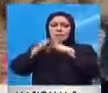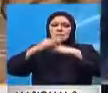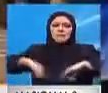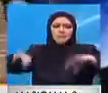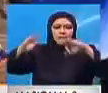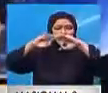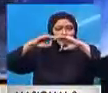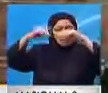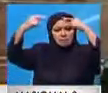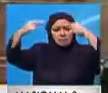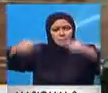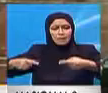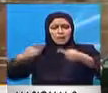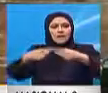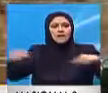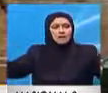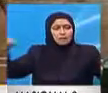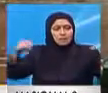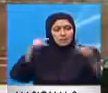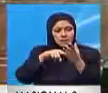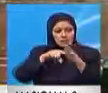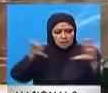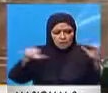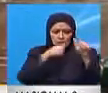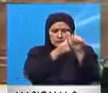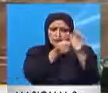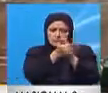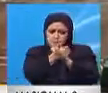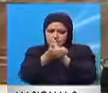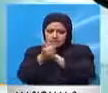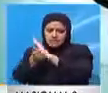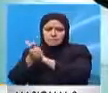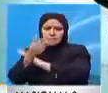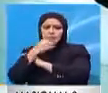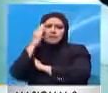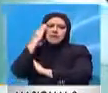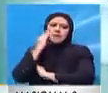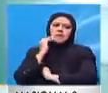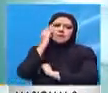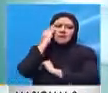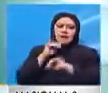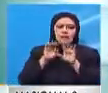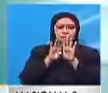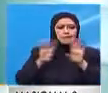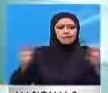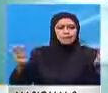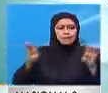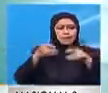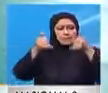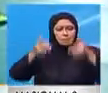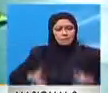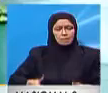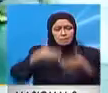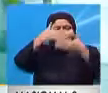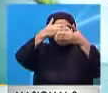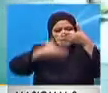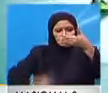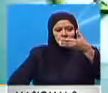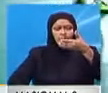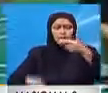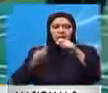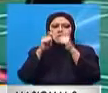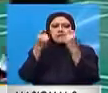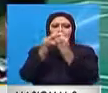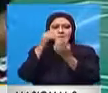bertemu Jepun. Ia dibuat berdasarkan prestasi dan pengalaman barisan pemain yang disenaraikan dalam skuad Piala Thomas. Menurut pemangku